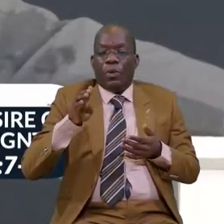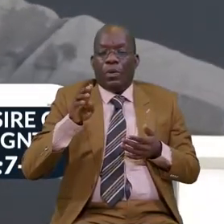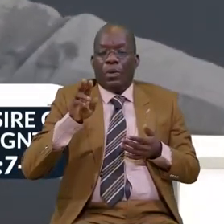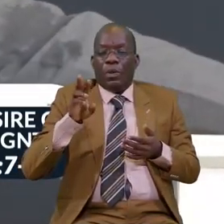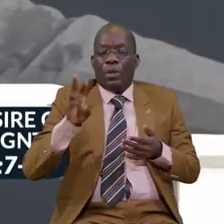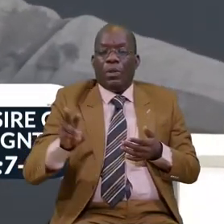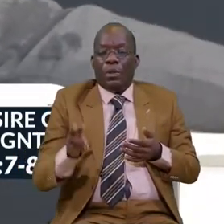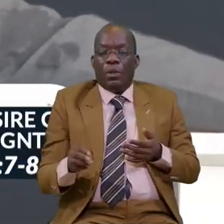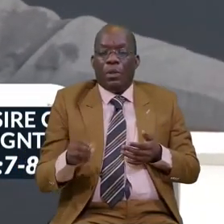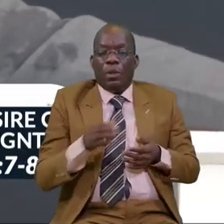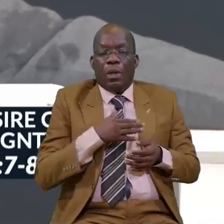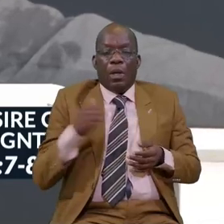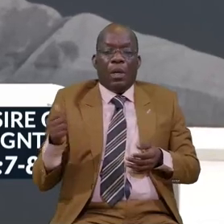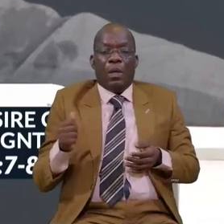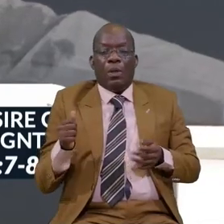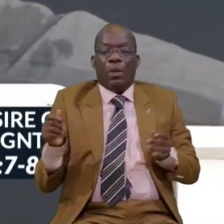Romains 11,